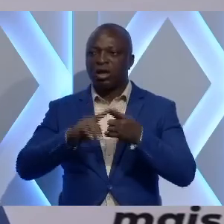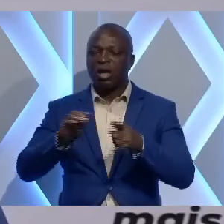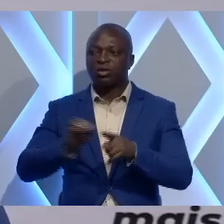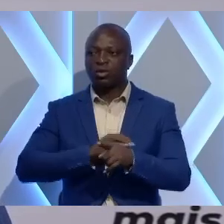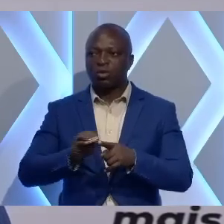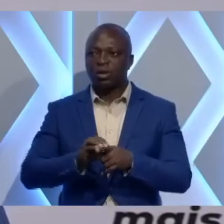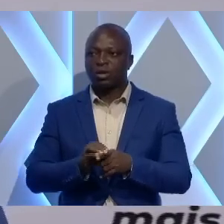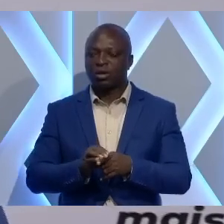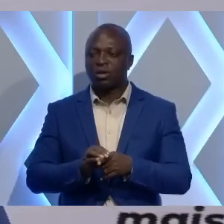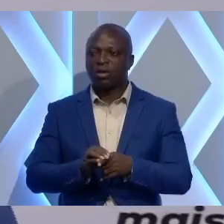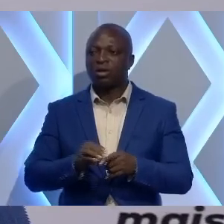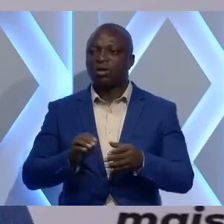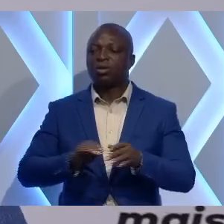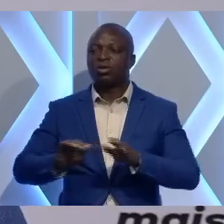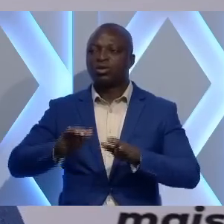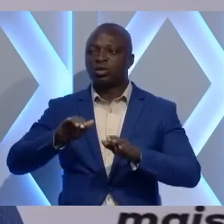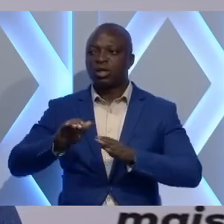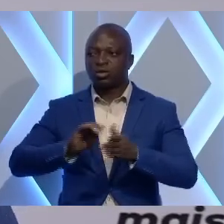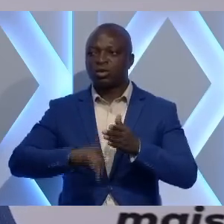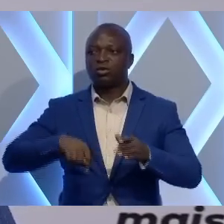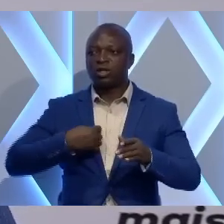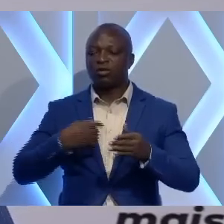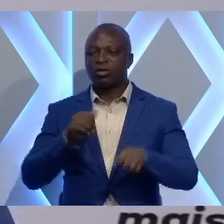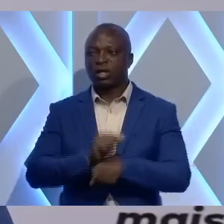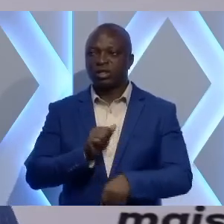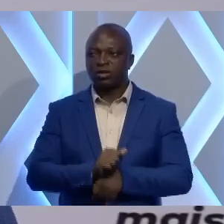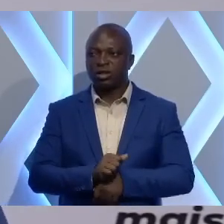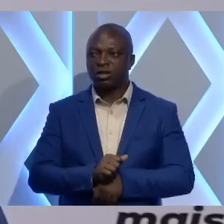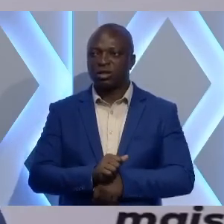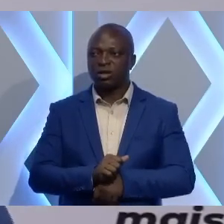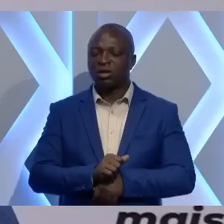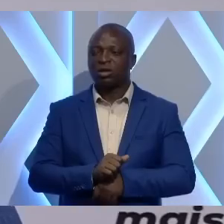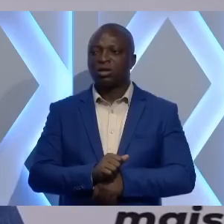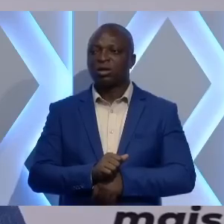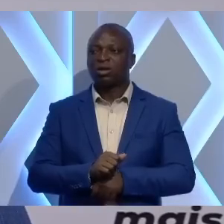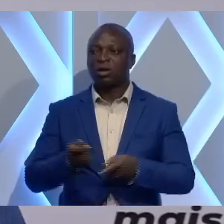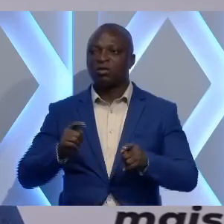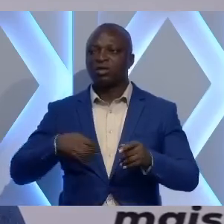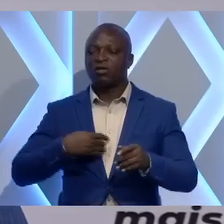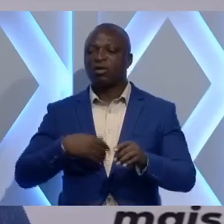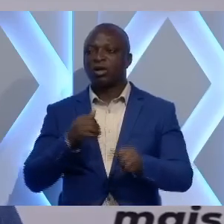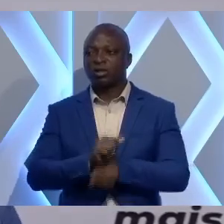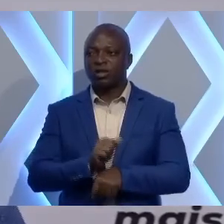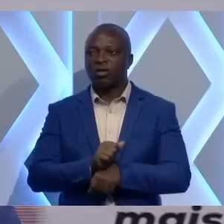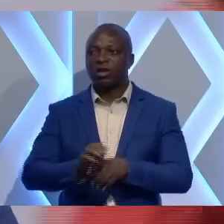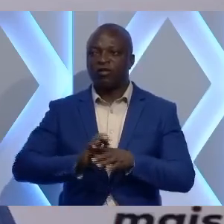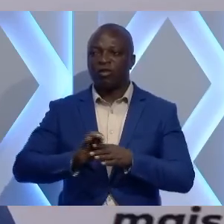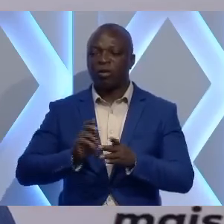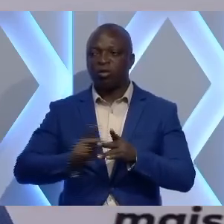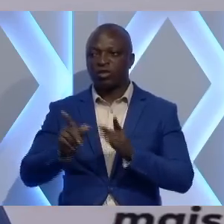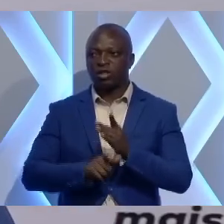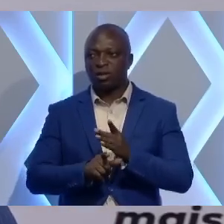s'occuper, de sorte que lorsqu'on a une activité qu'on exerce, lorsqu'on a une profession, mais on est formé